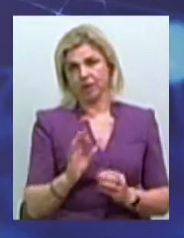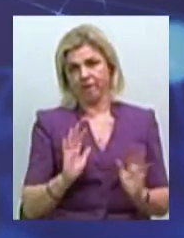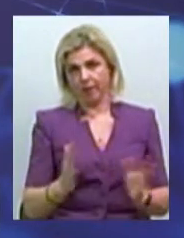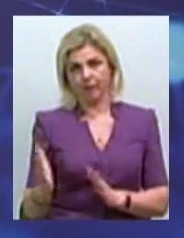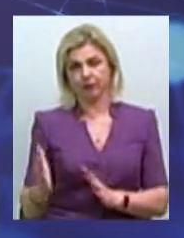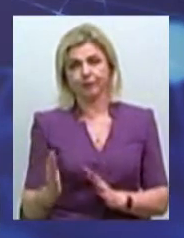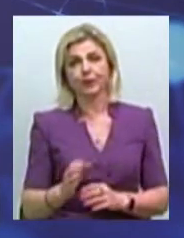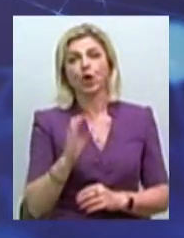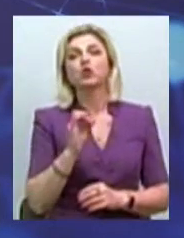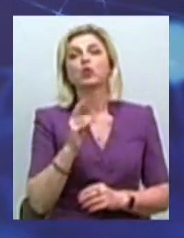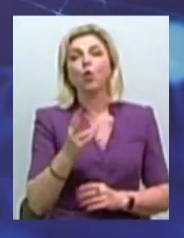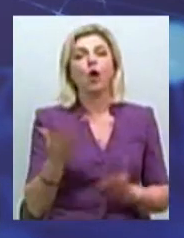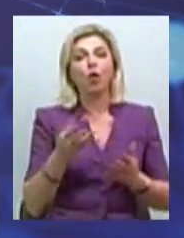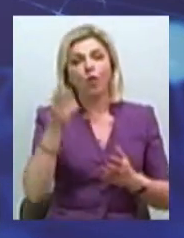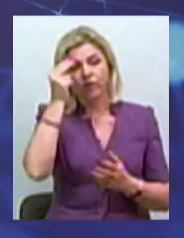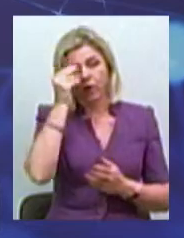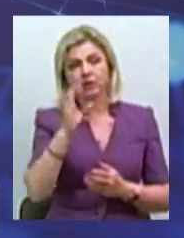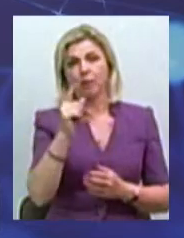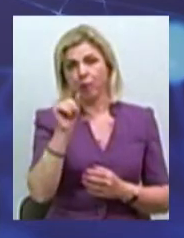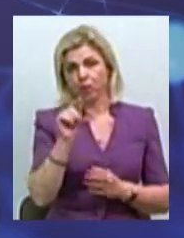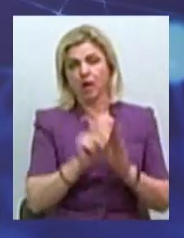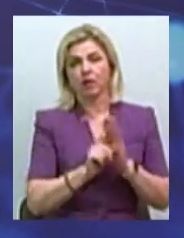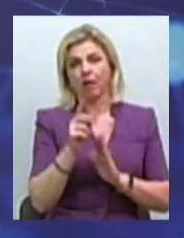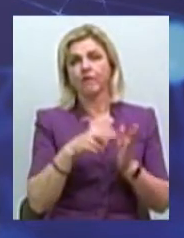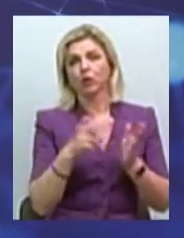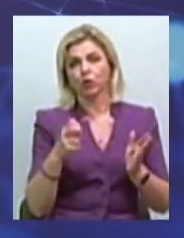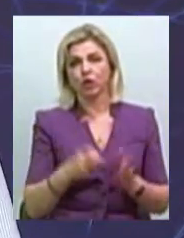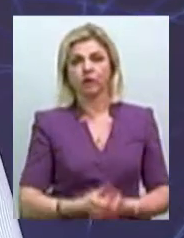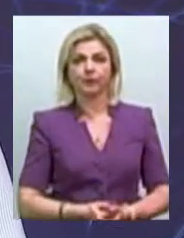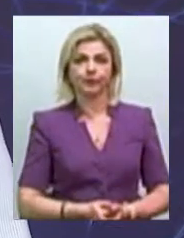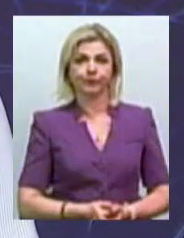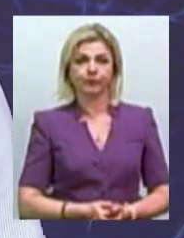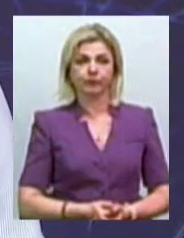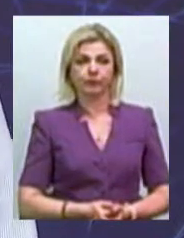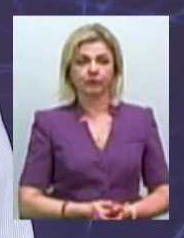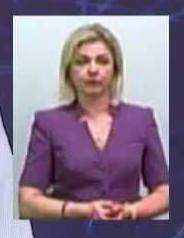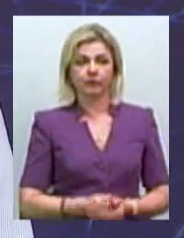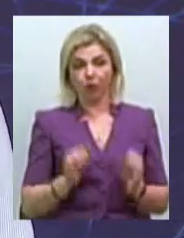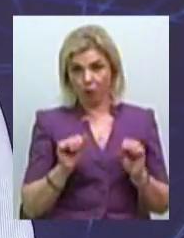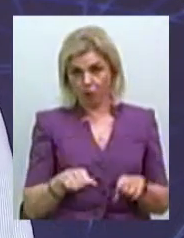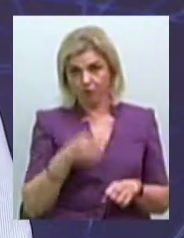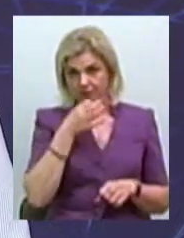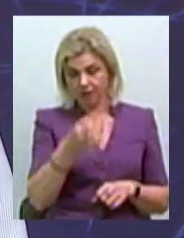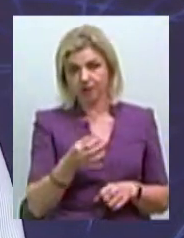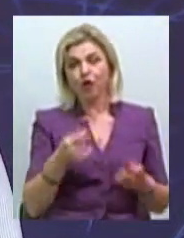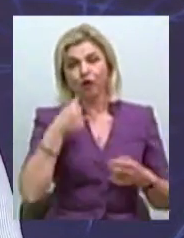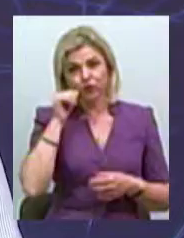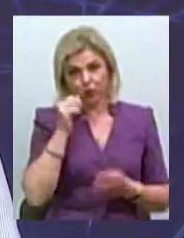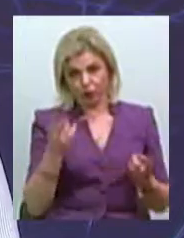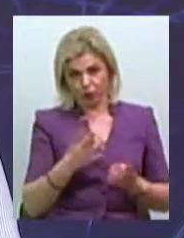який термін, враховуючи, що з понеділка вже почнуть відключати? Ну, можна сказати, що вчора потрібно було